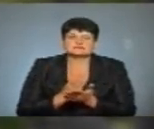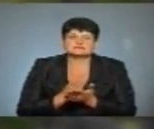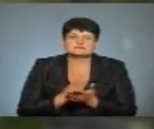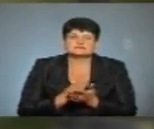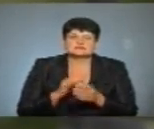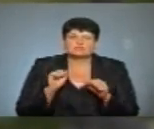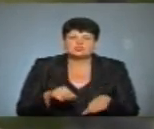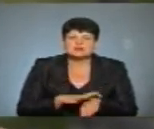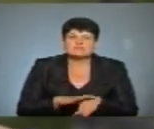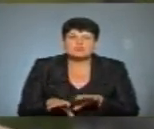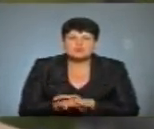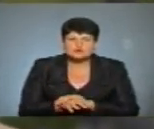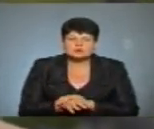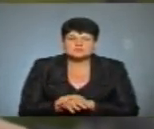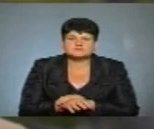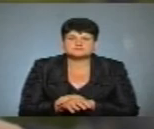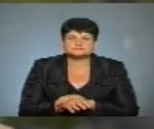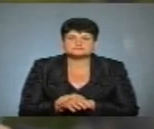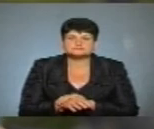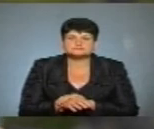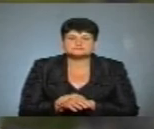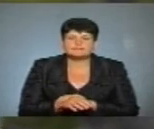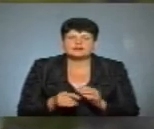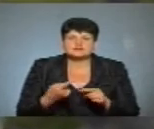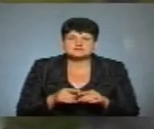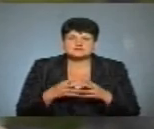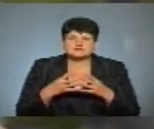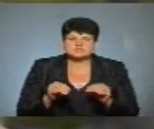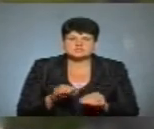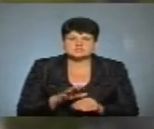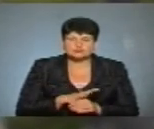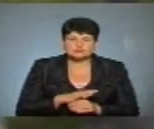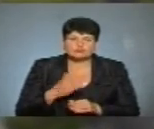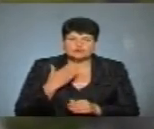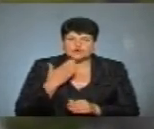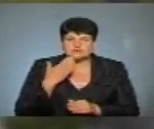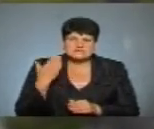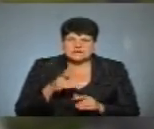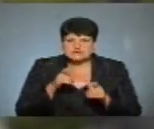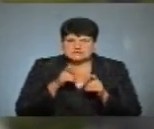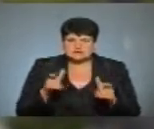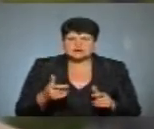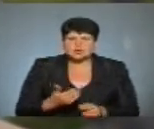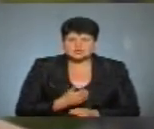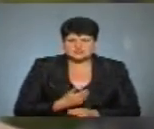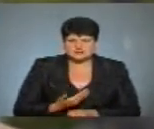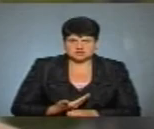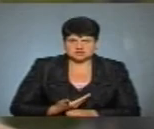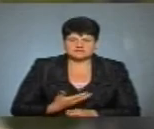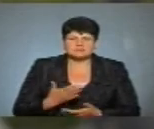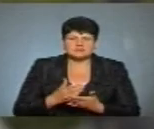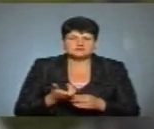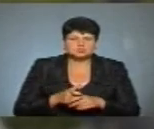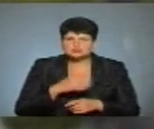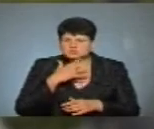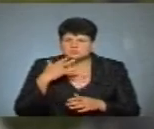можливо, в полоні. Але це вже був такий останній крик людини, яка хотіла жити, бо він мав дуже